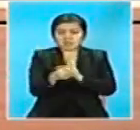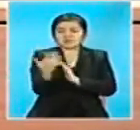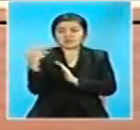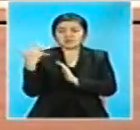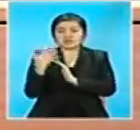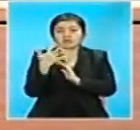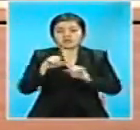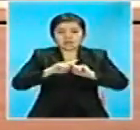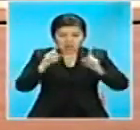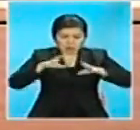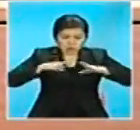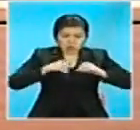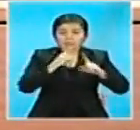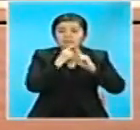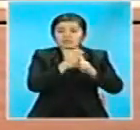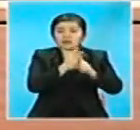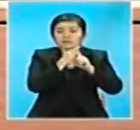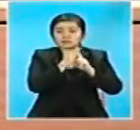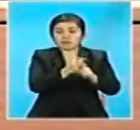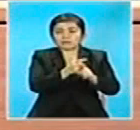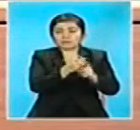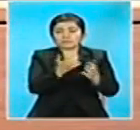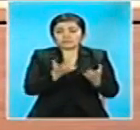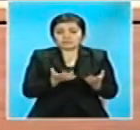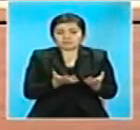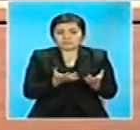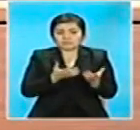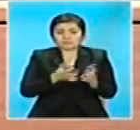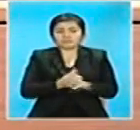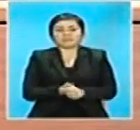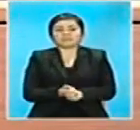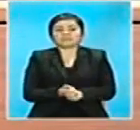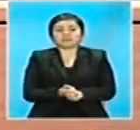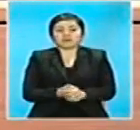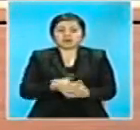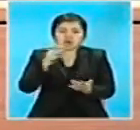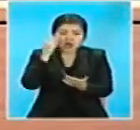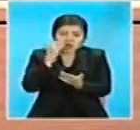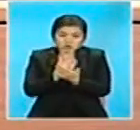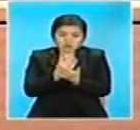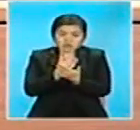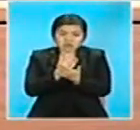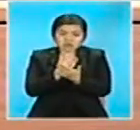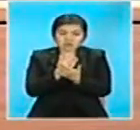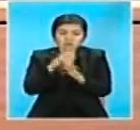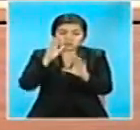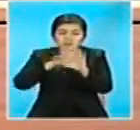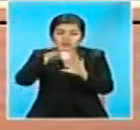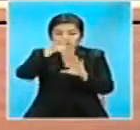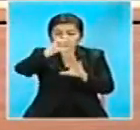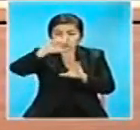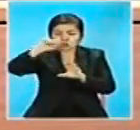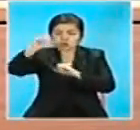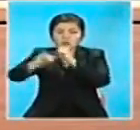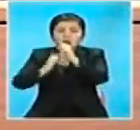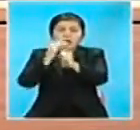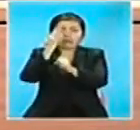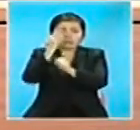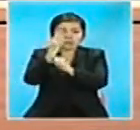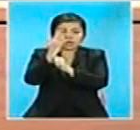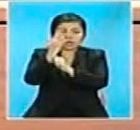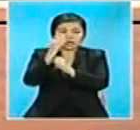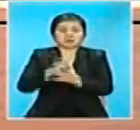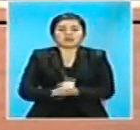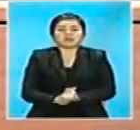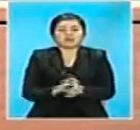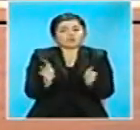ะครับต้องรับโทษไปด้วยนะครับถูกเว้นวรรคการเมือง5ปีนะครับก็เท่ากับ2สมัยนะครับเท่